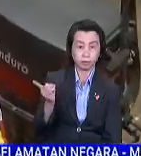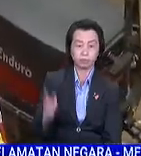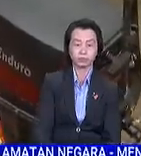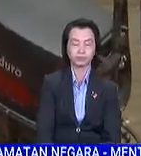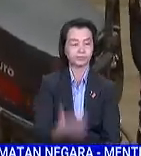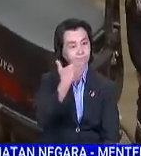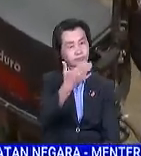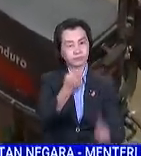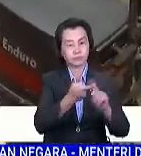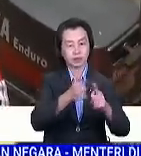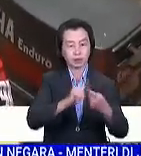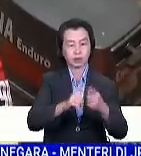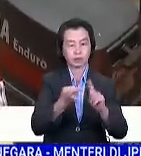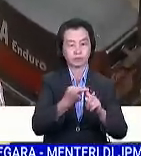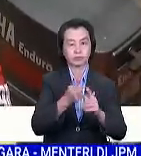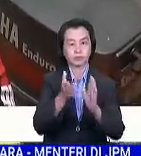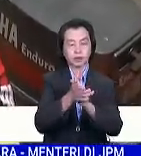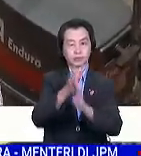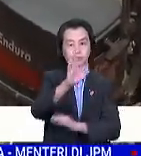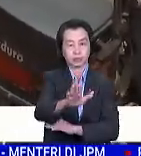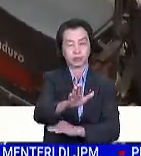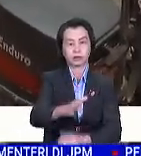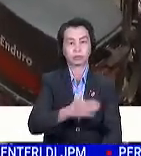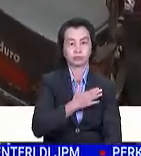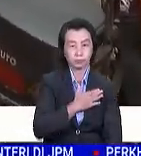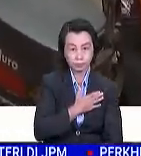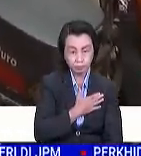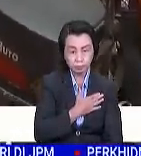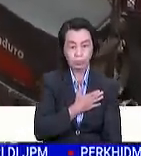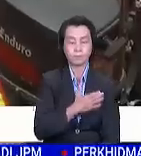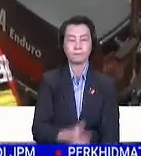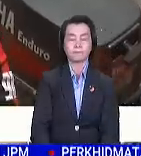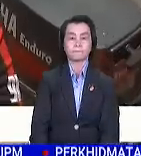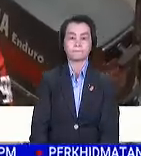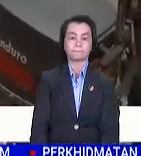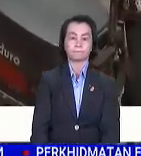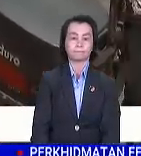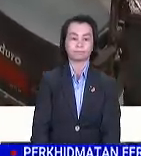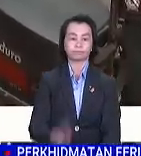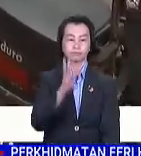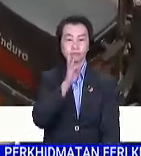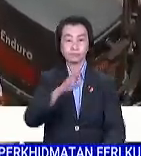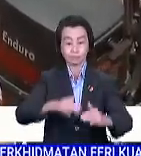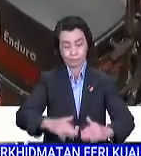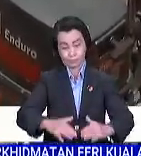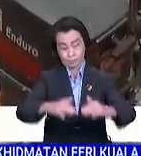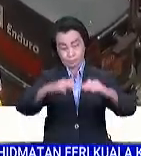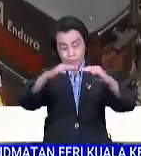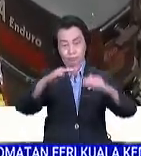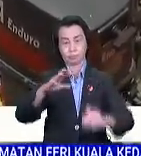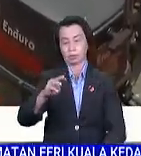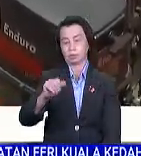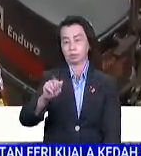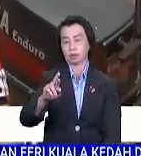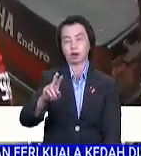kasih Rakan di studio Selamat petang dan salam sejahtera tren paras air di marudi ketika ini